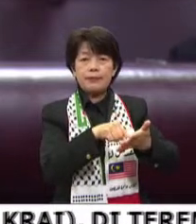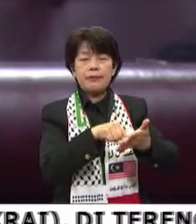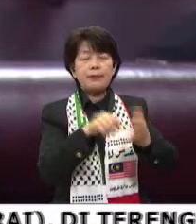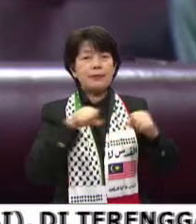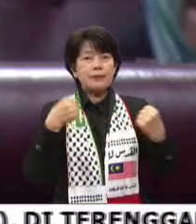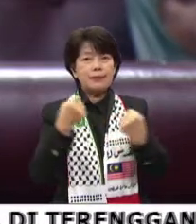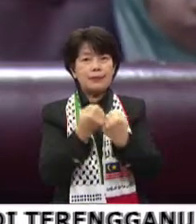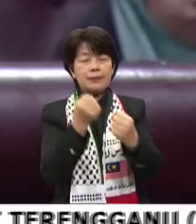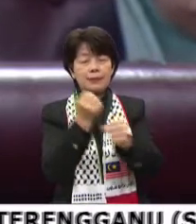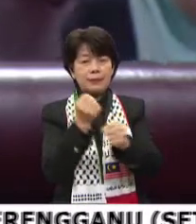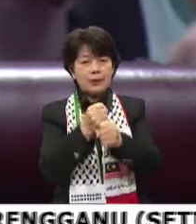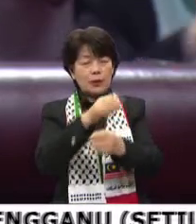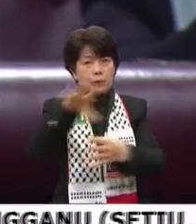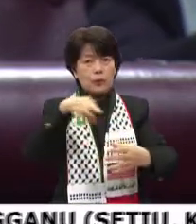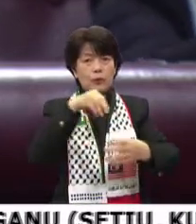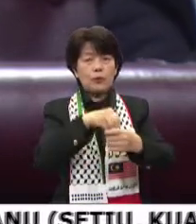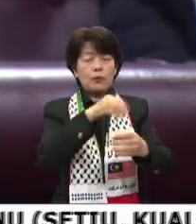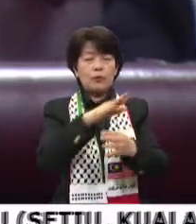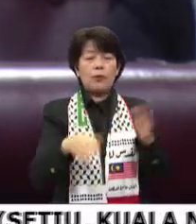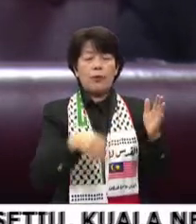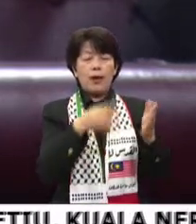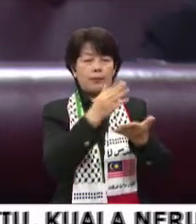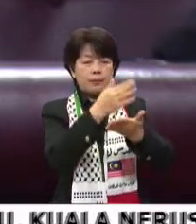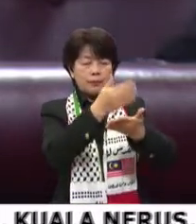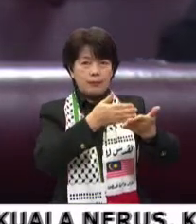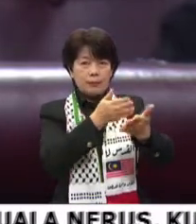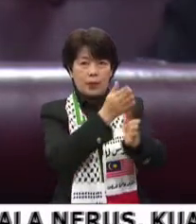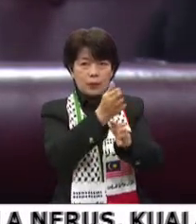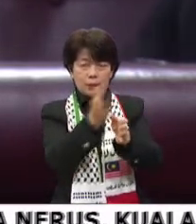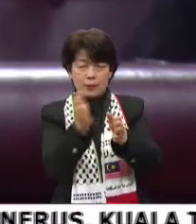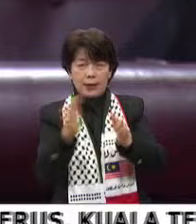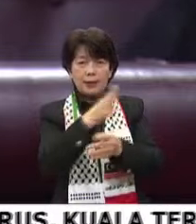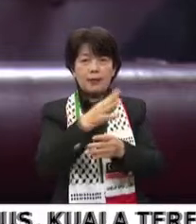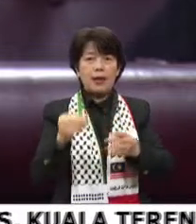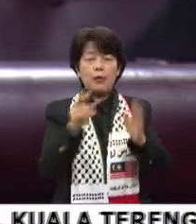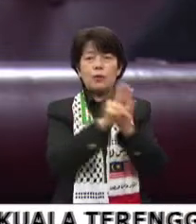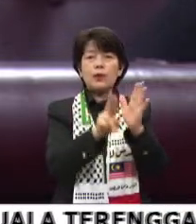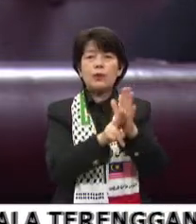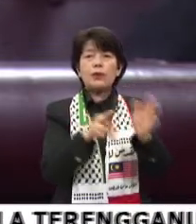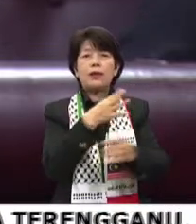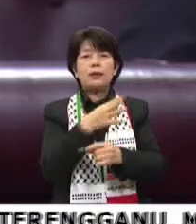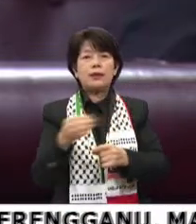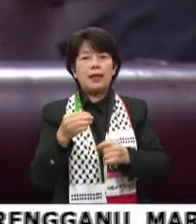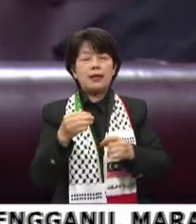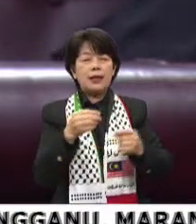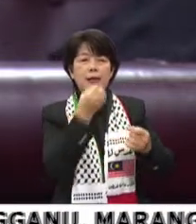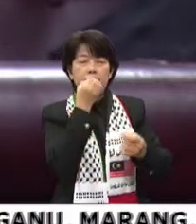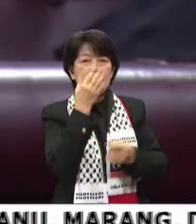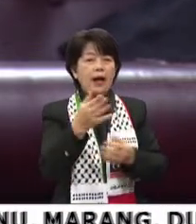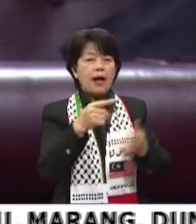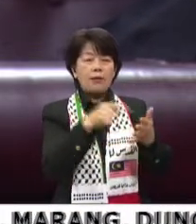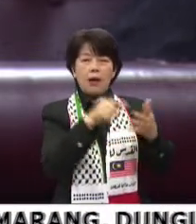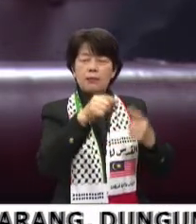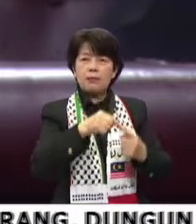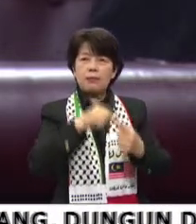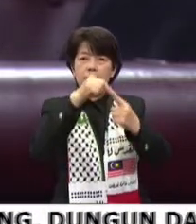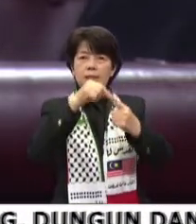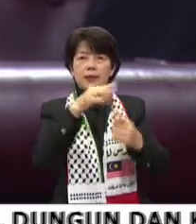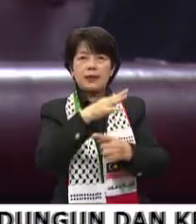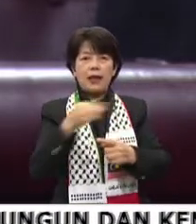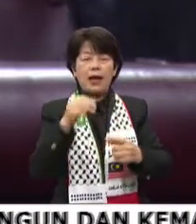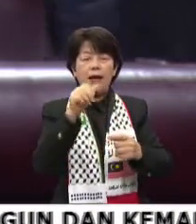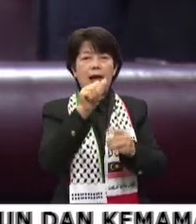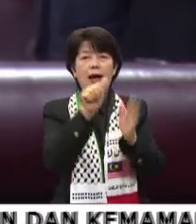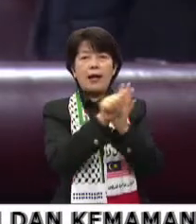sekerja tersebut terlibat dalam pelanggaran peruntukan undang-undang yang telah dinyatakan secara spesifik dalam akta